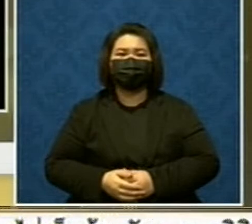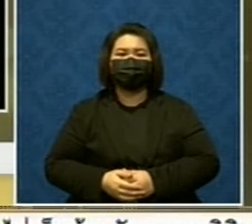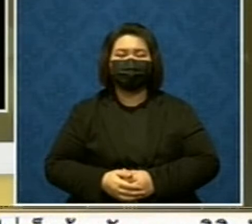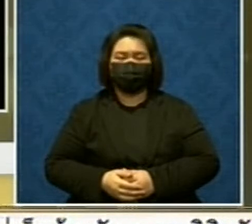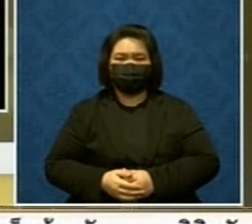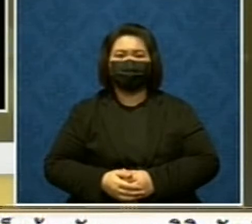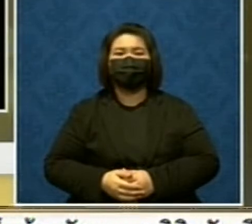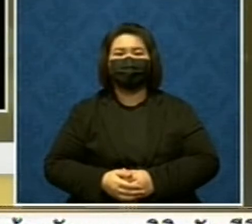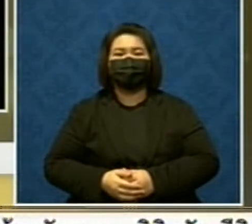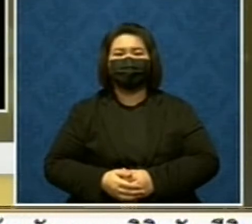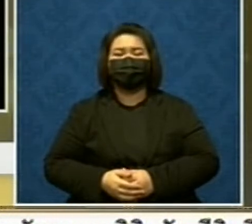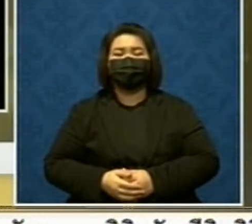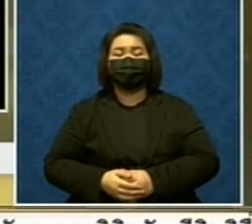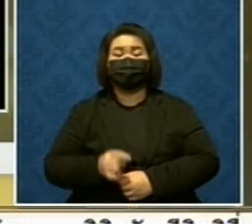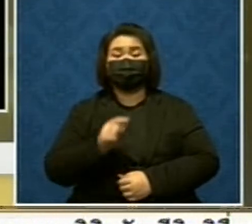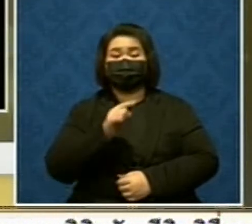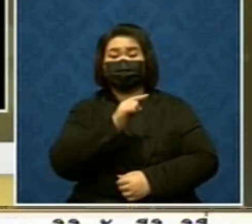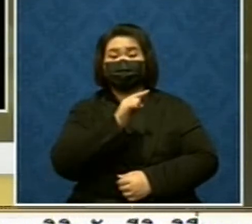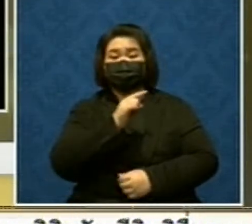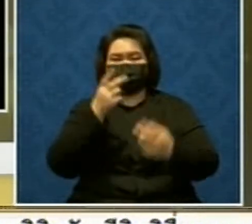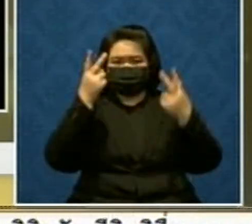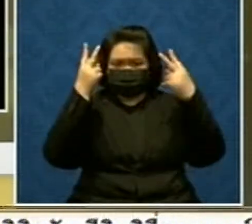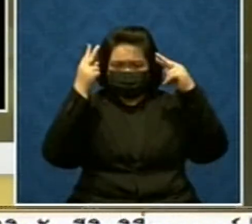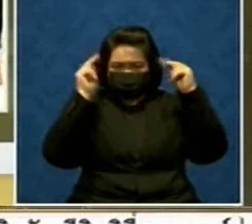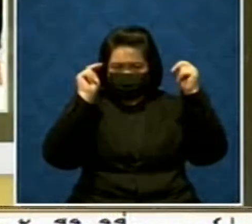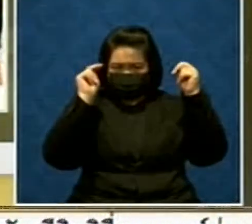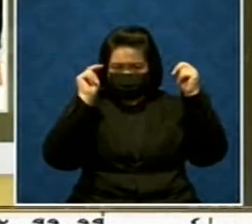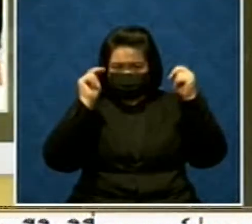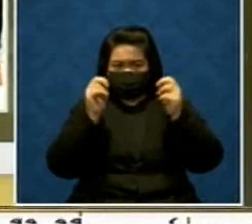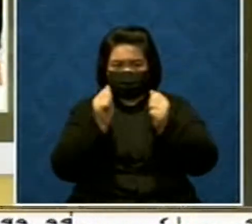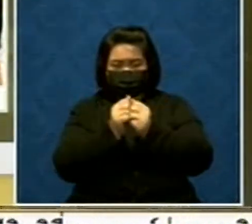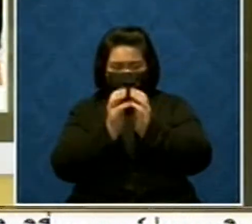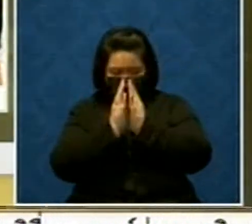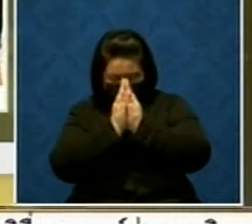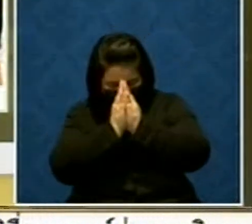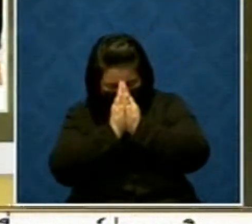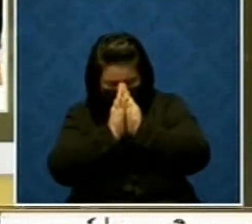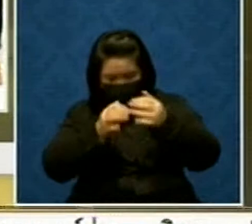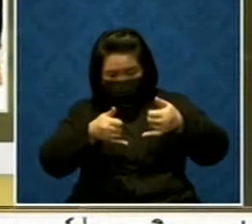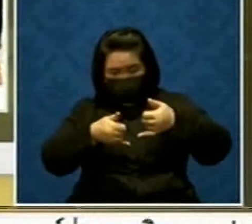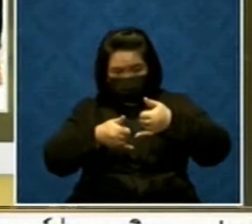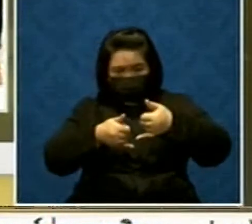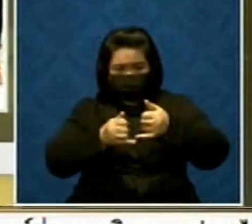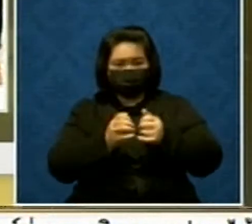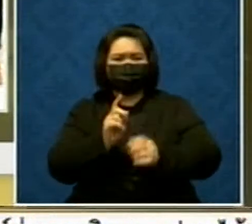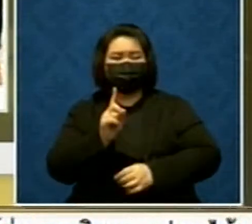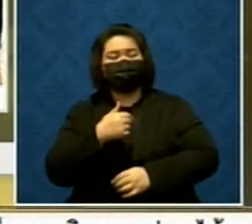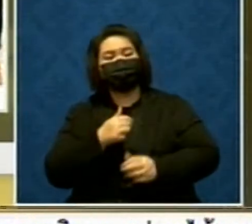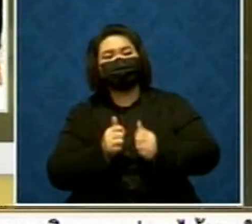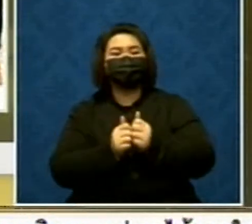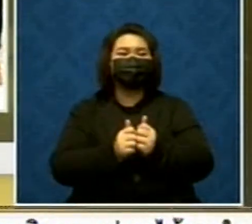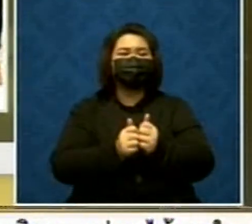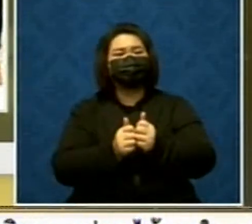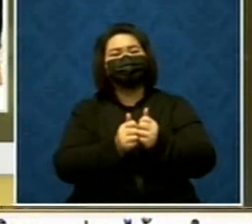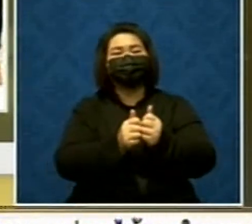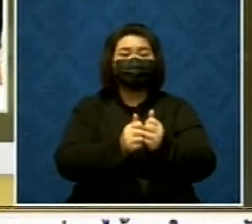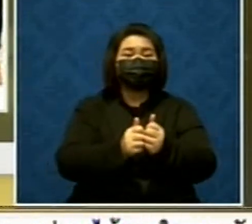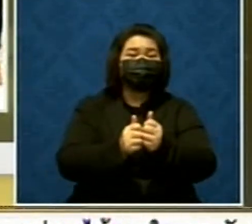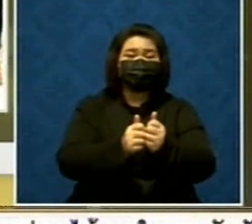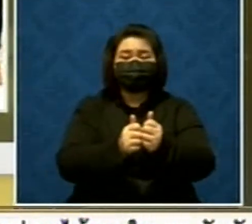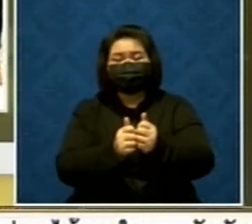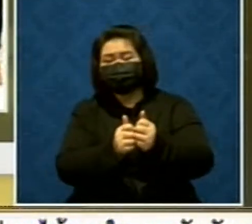คืออย่างนี้พลเอกประยุทธ์เนี่ยกับคนที่เห็นในภาพไปไหนมาไหนด้วยกันเรียกว่